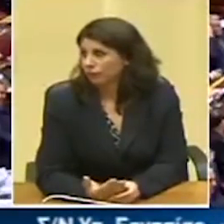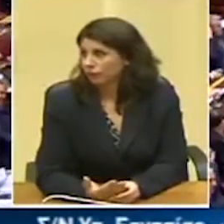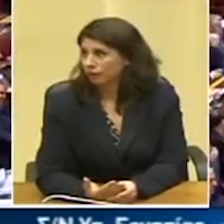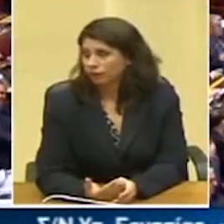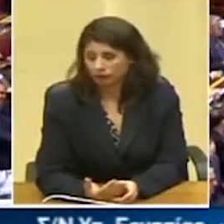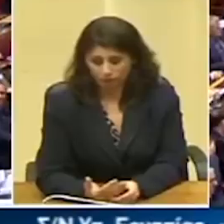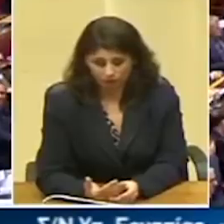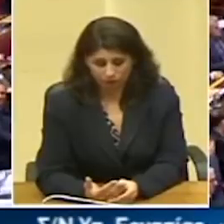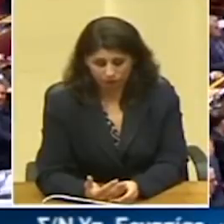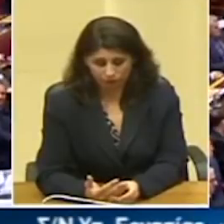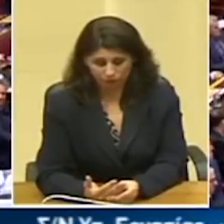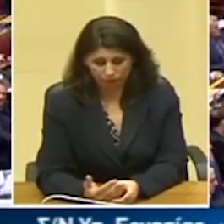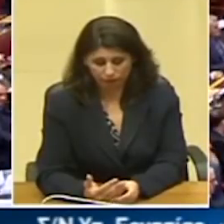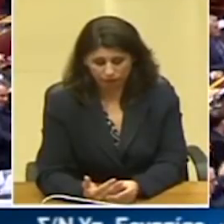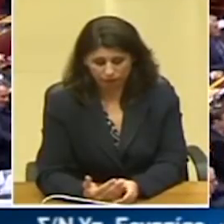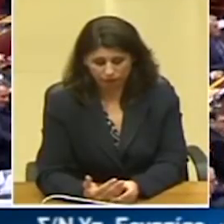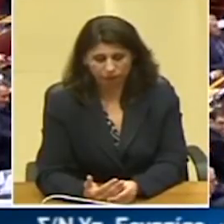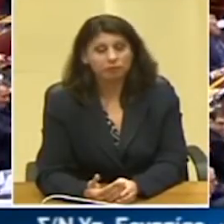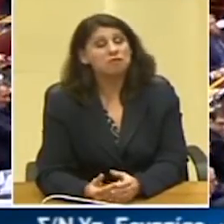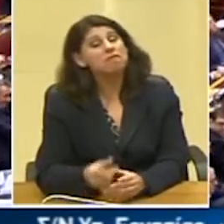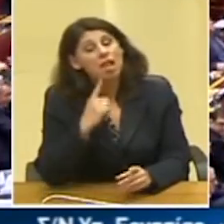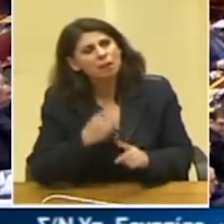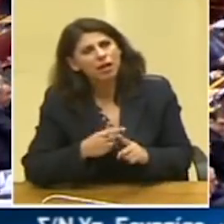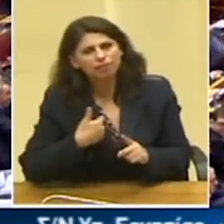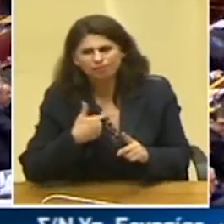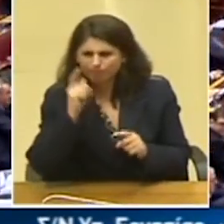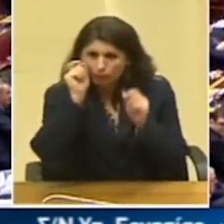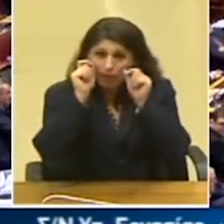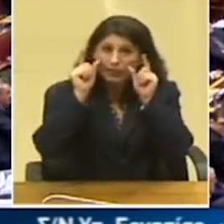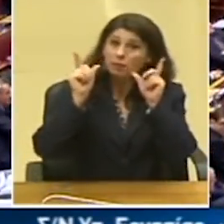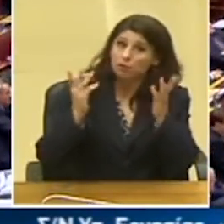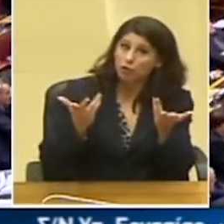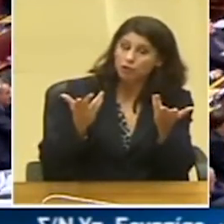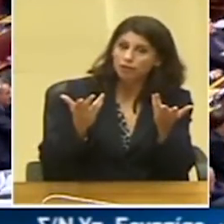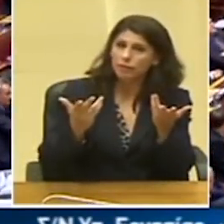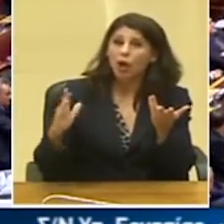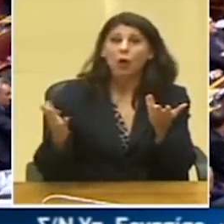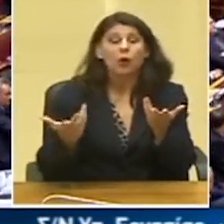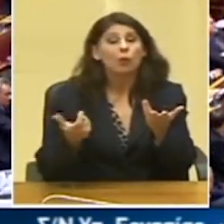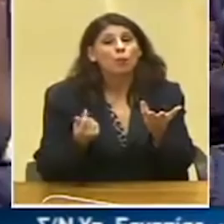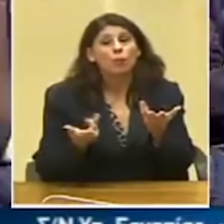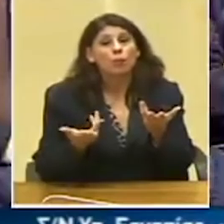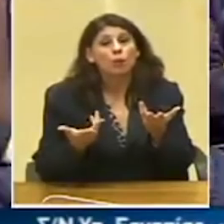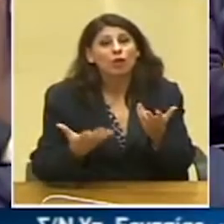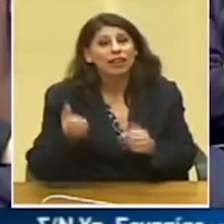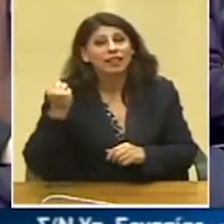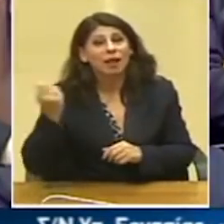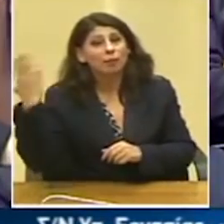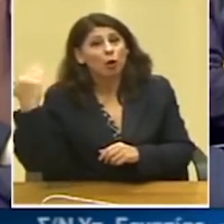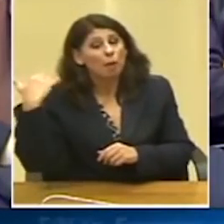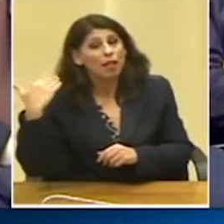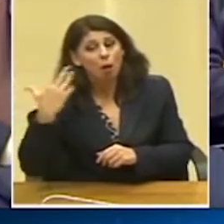Απλά, ήσυχα, ήσυχα, απλά μου κάνει πολύ εντύπωση πως κρατάτε από το παλιό ΠΑΣΟΚ μόνο τα